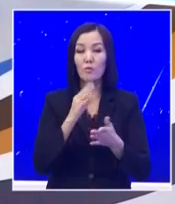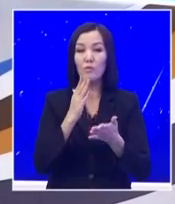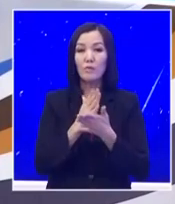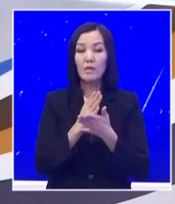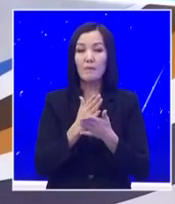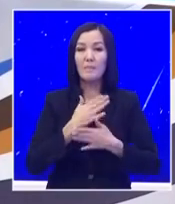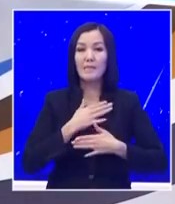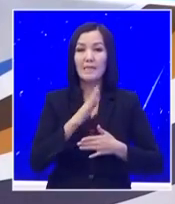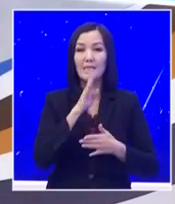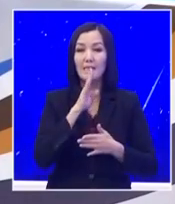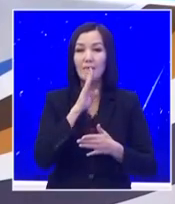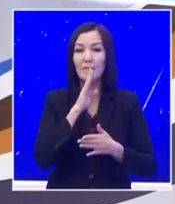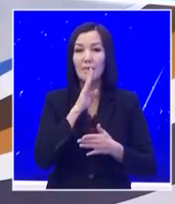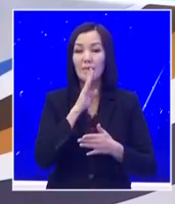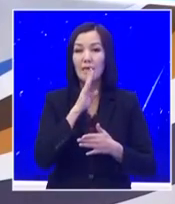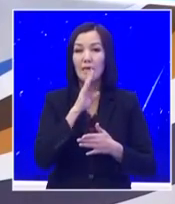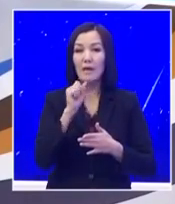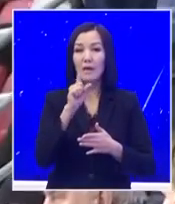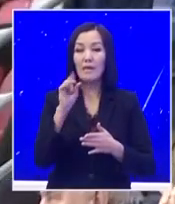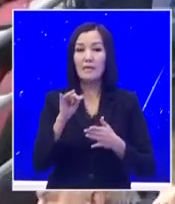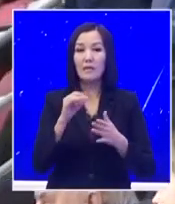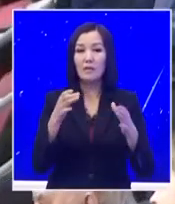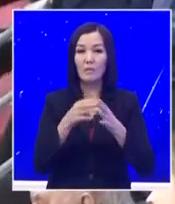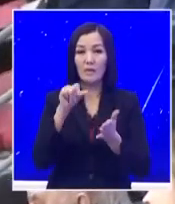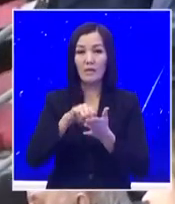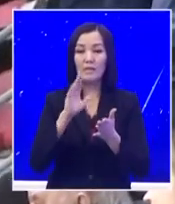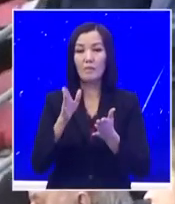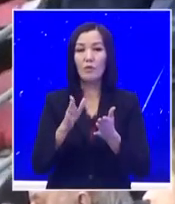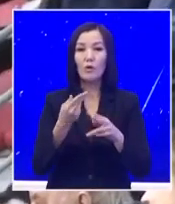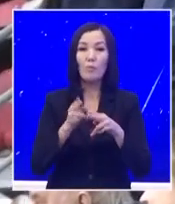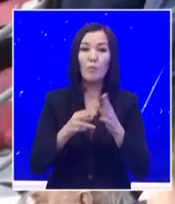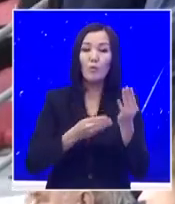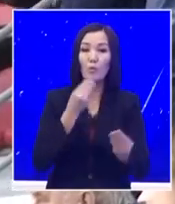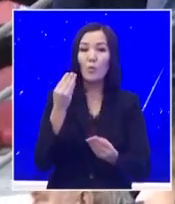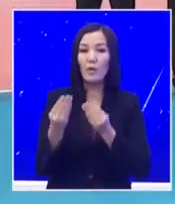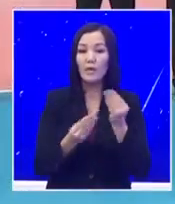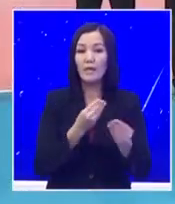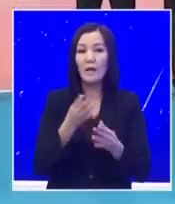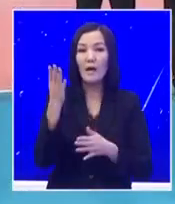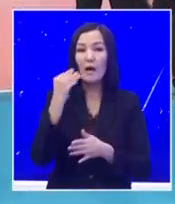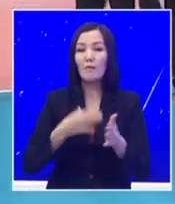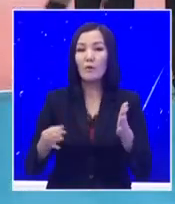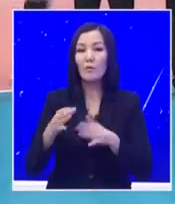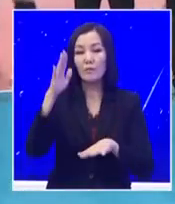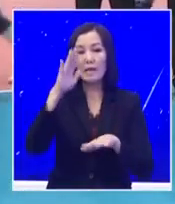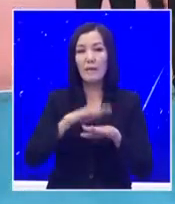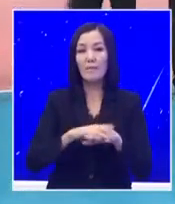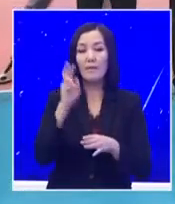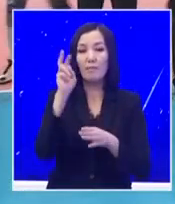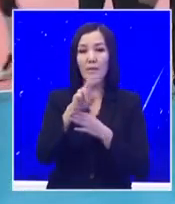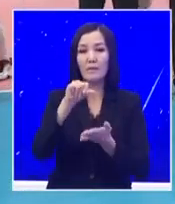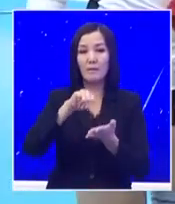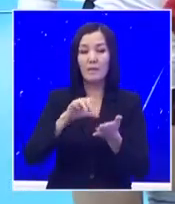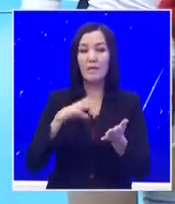біздің қыздарымыз клубтар арасындағы Азия чемпионатына қатысады. Бұл ойынды жергілікті жанкүйерлермен бірге Алматы облысының әкімі Амандық Баталов